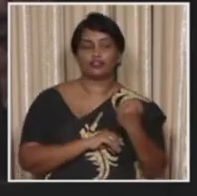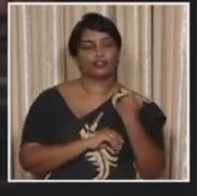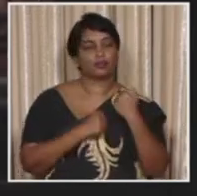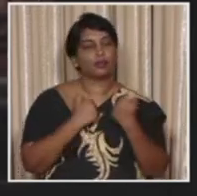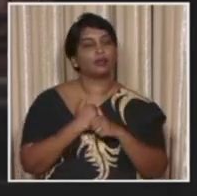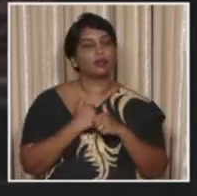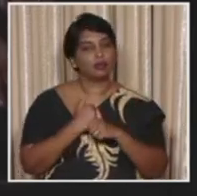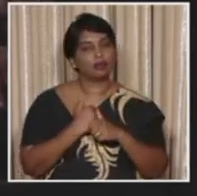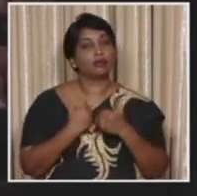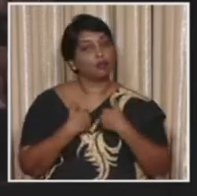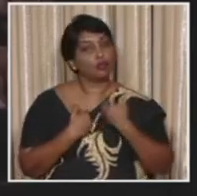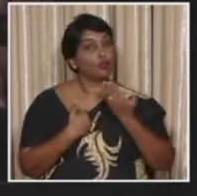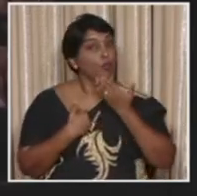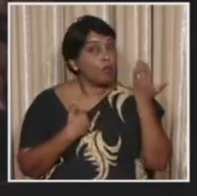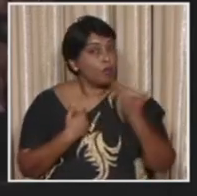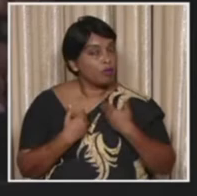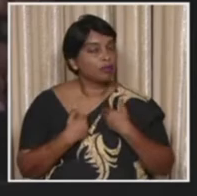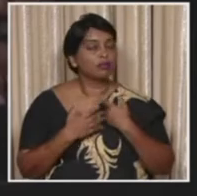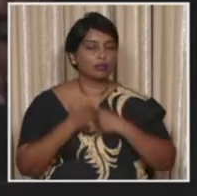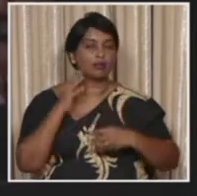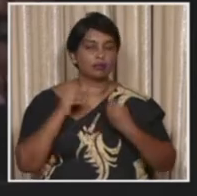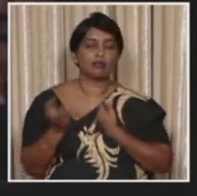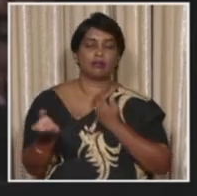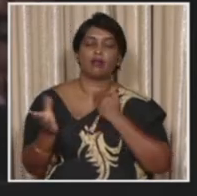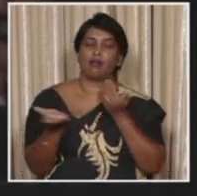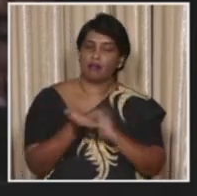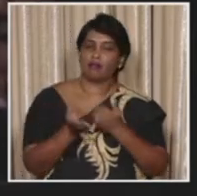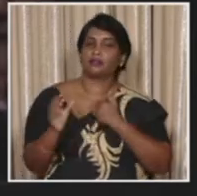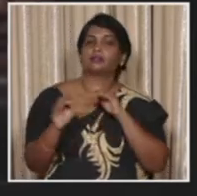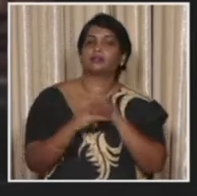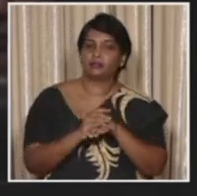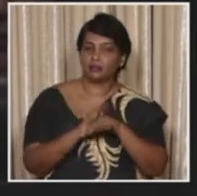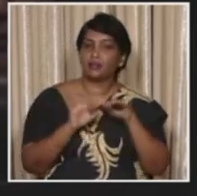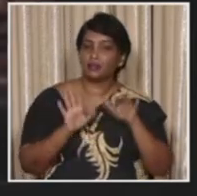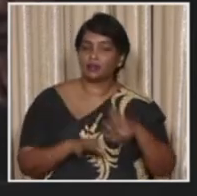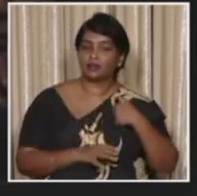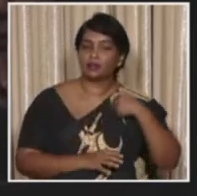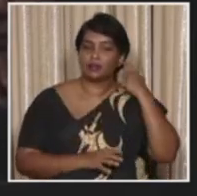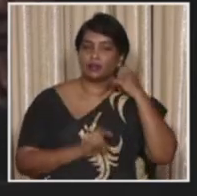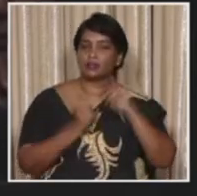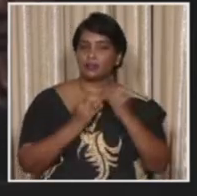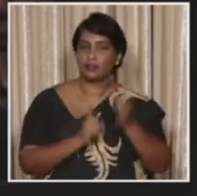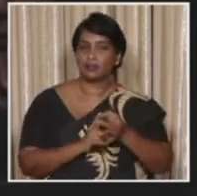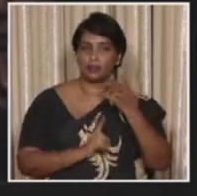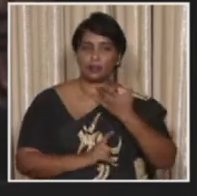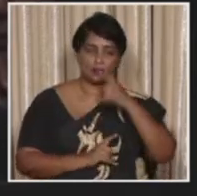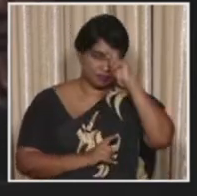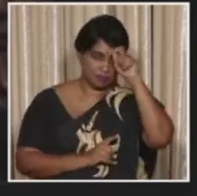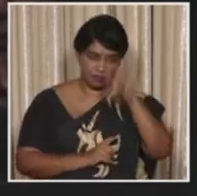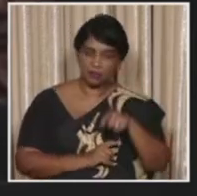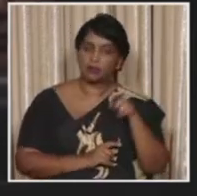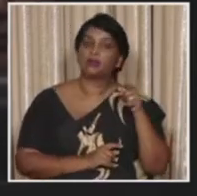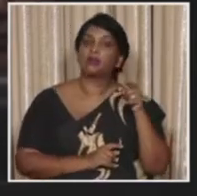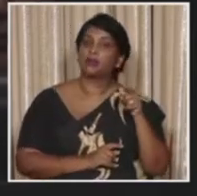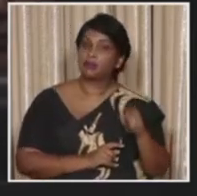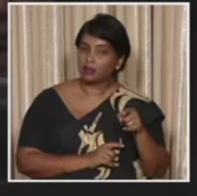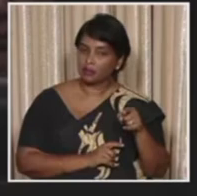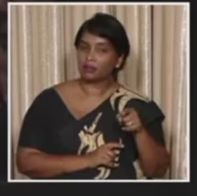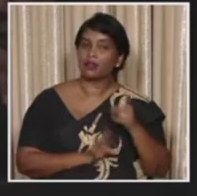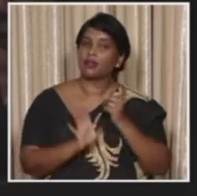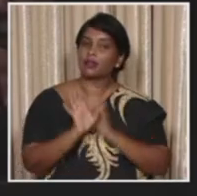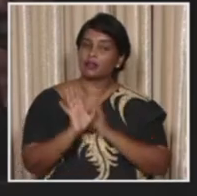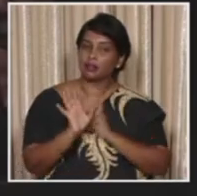වෙලාවට මට හැකියාවක් තිබුණොත් මගේ දේශපාලනය නැවත කරන්න කටයුතු කරන නිසා මම හිතනවා සජිත් ප්‍රේමදාස මැතිතුමනි ඔබතුමාගේ